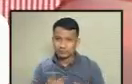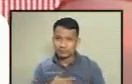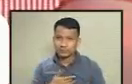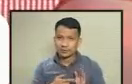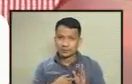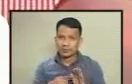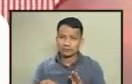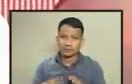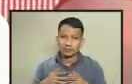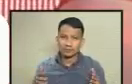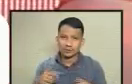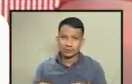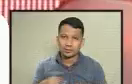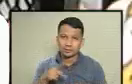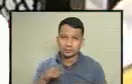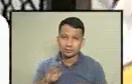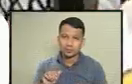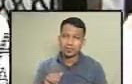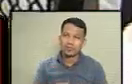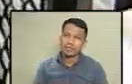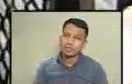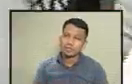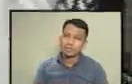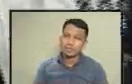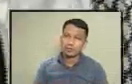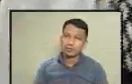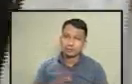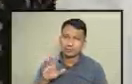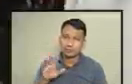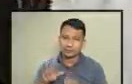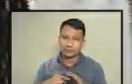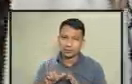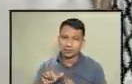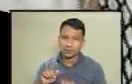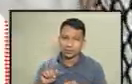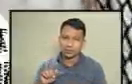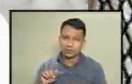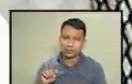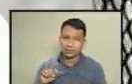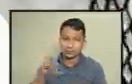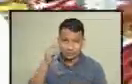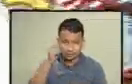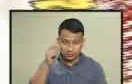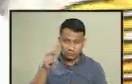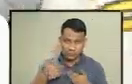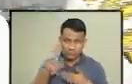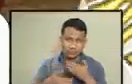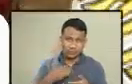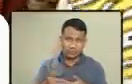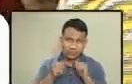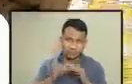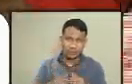just, I could say I'm a champ in the PBA. Ang ngayon 5-time champion na si L.A. Tenorio, nagpasalamat sa sunod-sunod